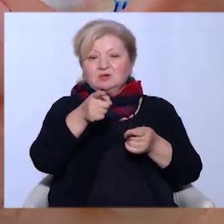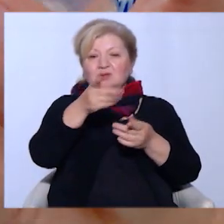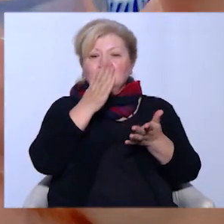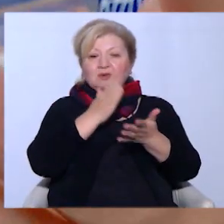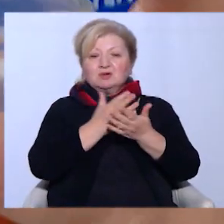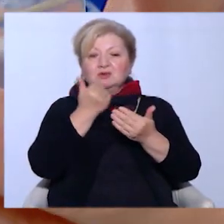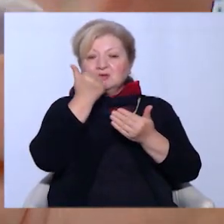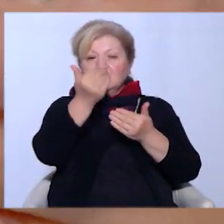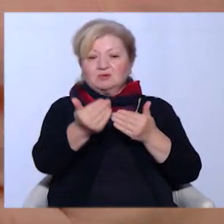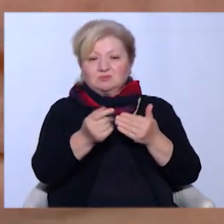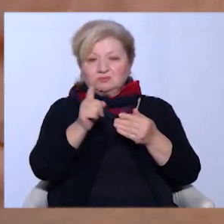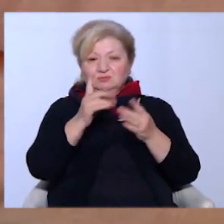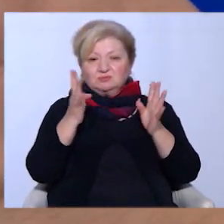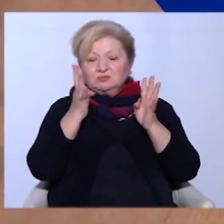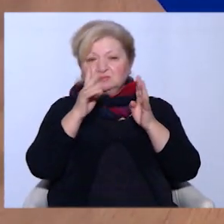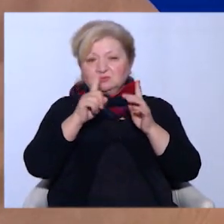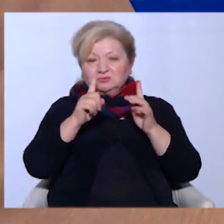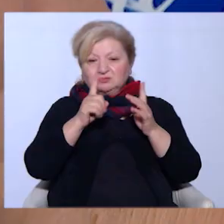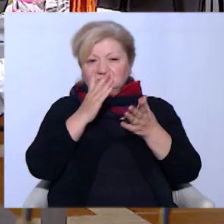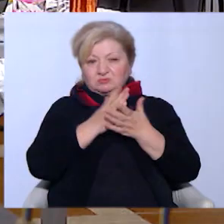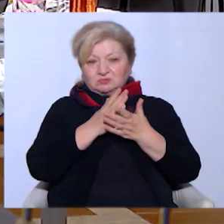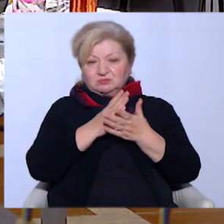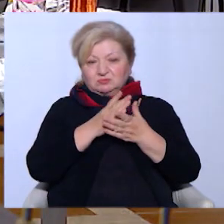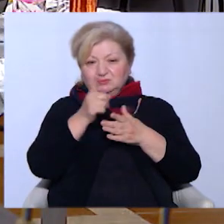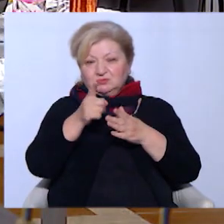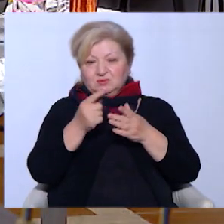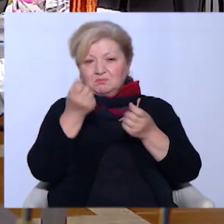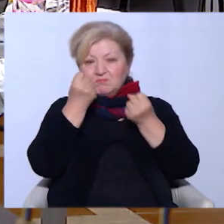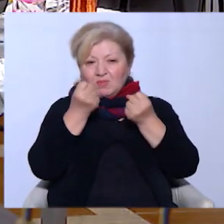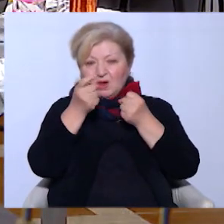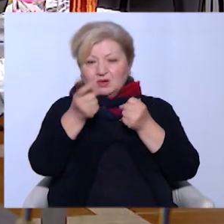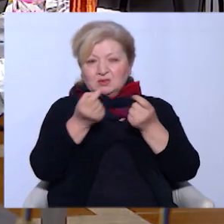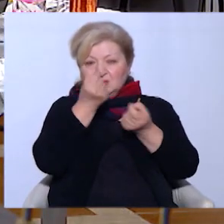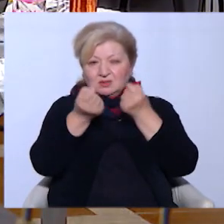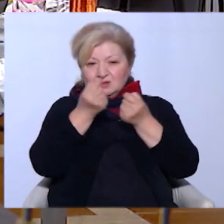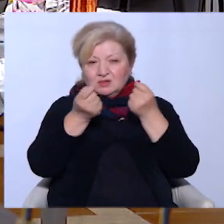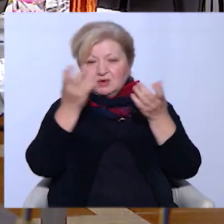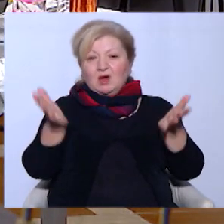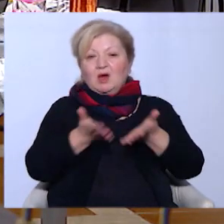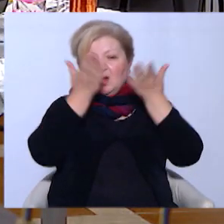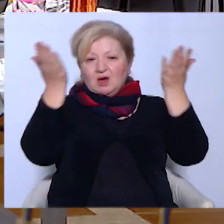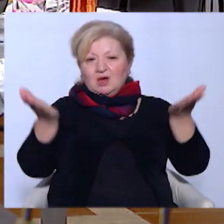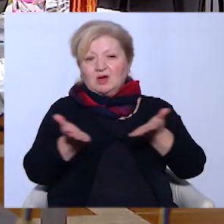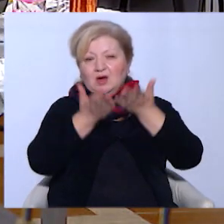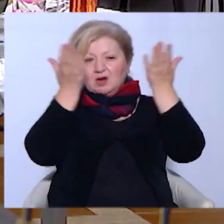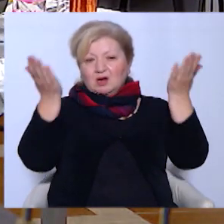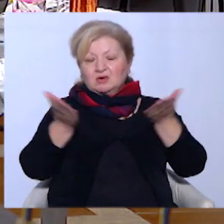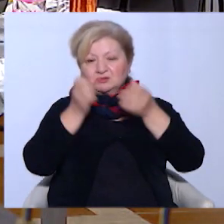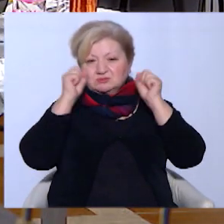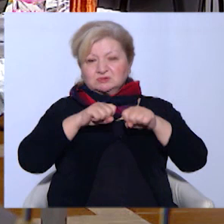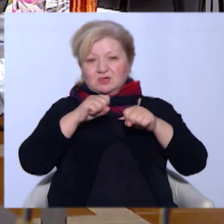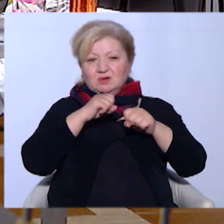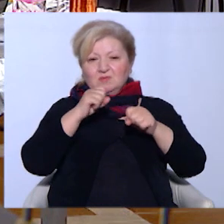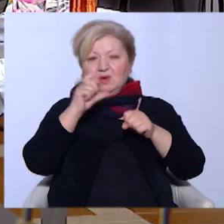გააჩნია სუბლიმაციის თვისება. ანუ მყარი კრისტალებიდან აირადის სახით იისფერი კვამლი